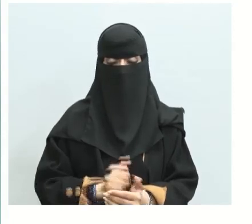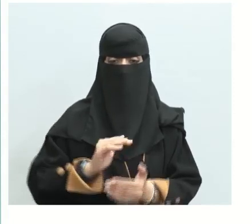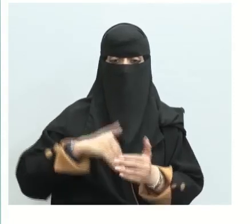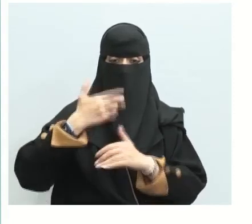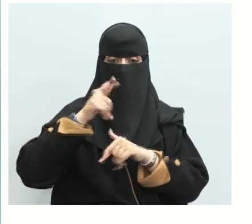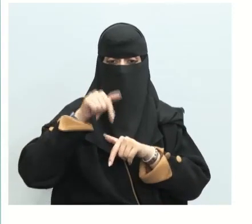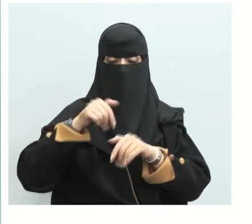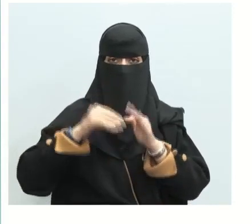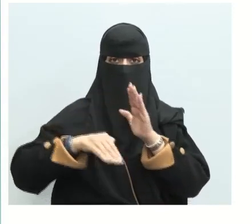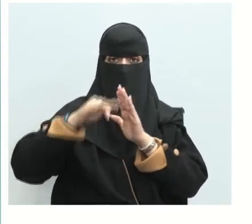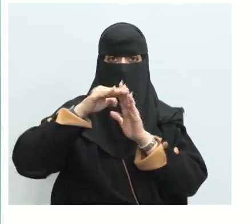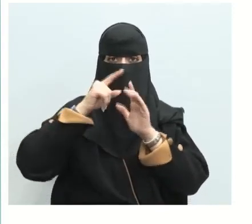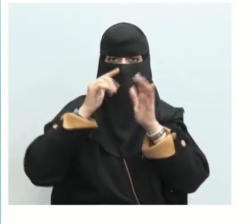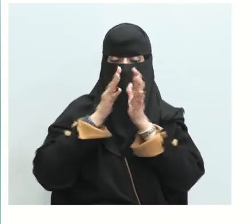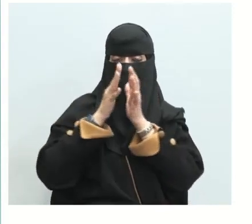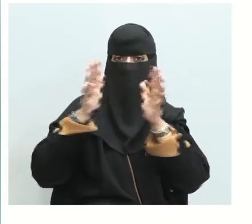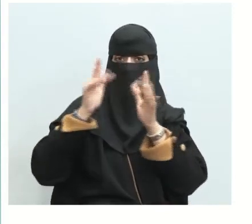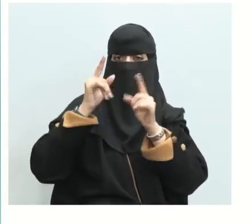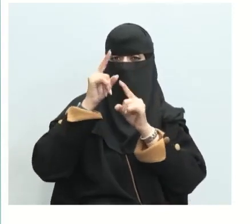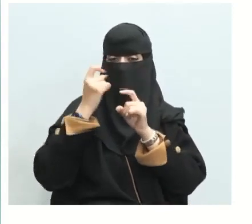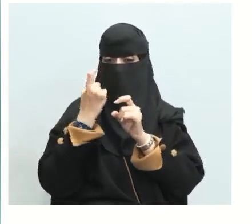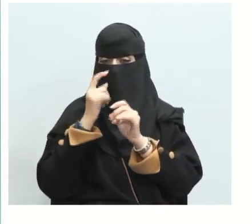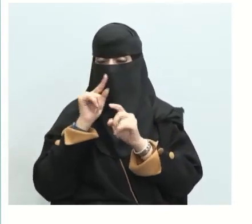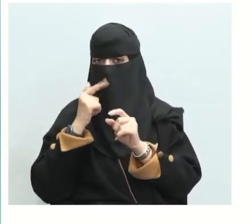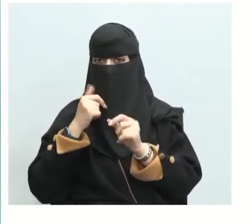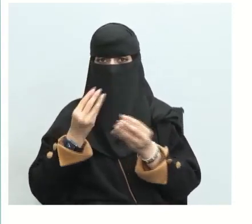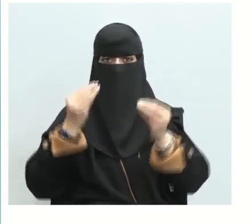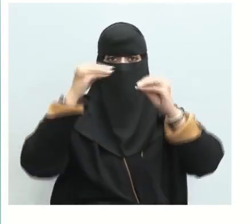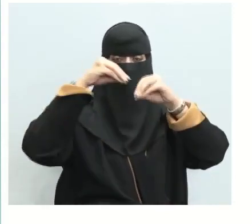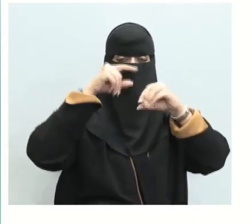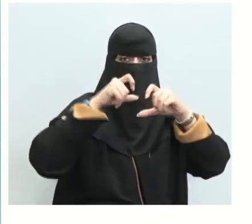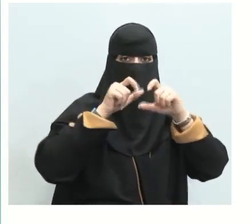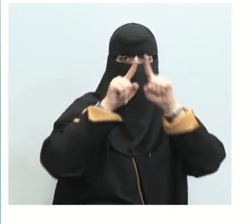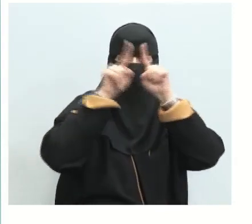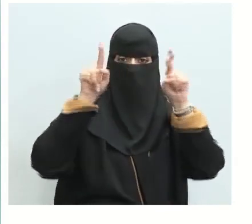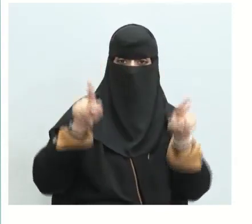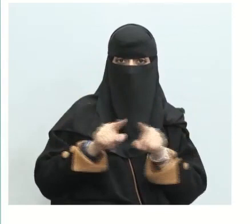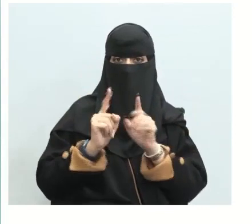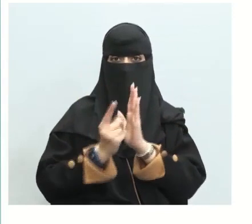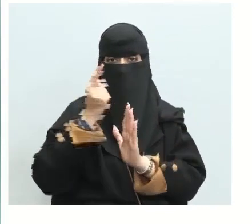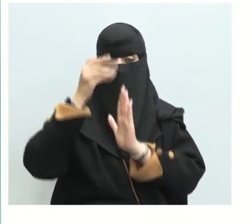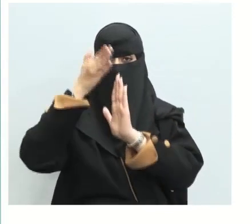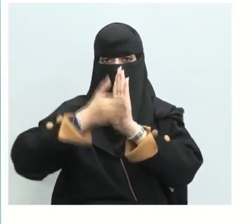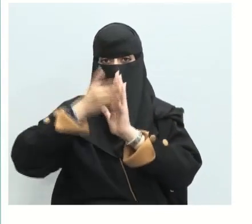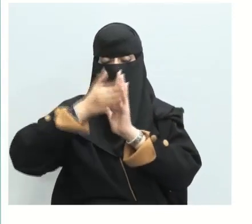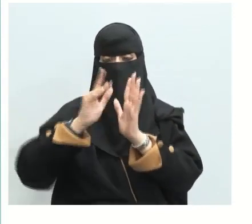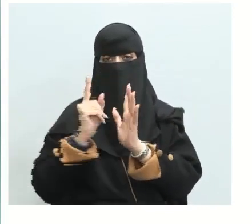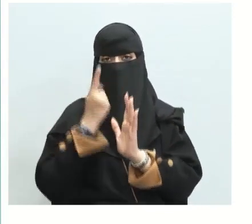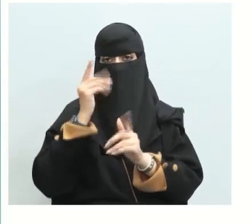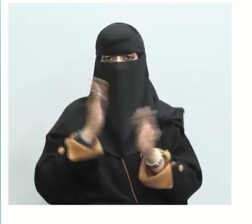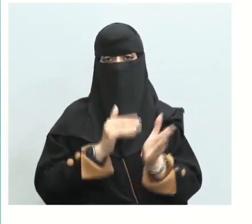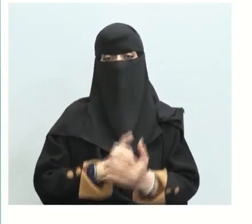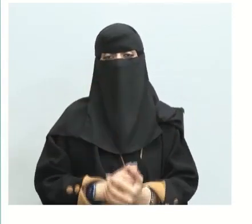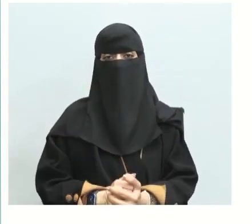بعد ذلك مستوى التكبير يتم ضبط مستوى التكبير حسب تحميل الصفحة الأولى في الموقع.